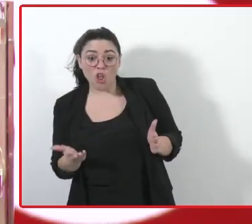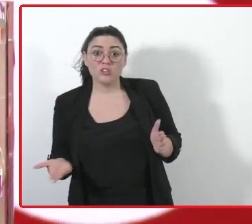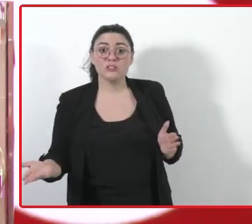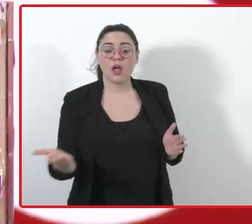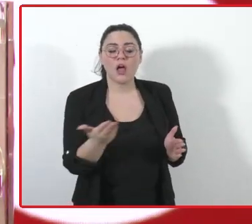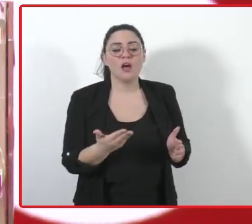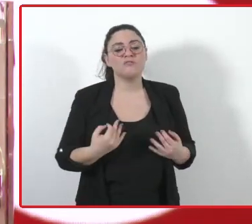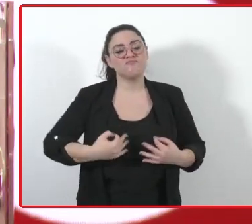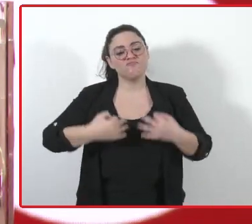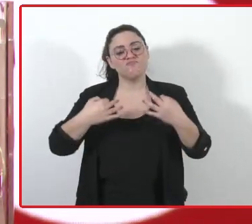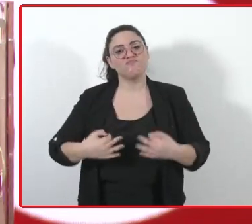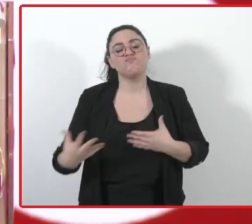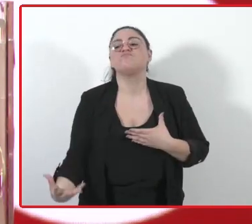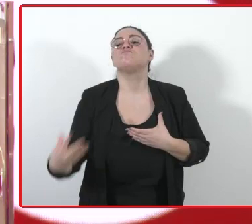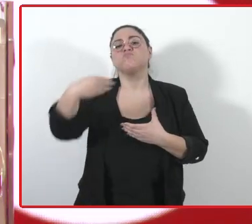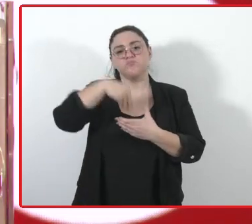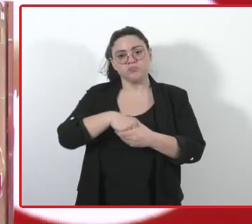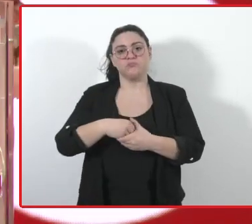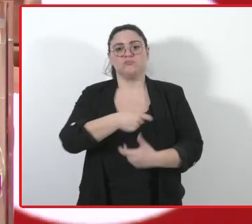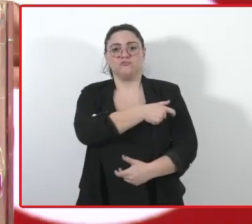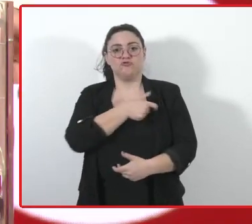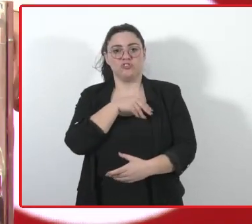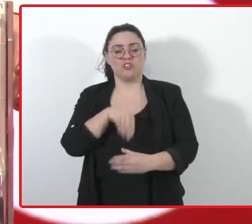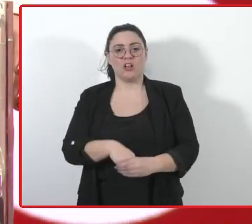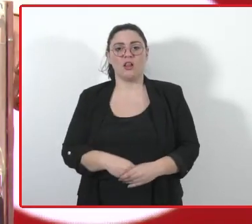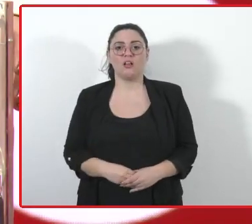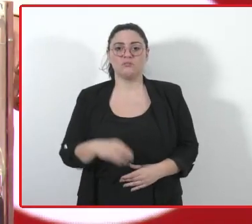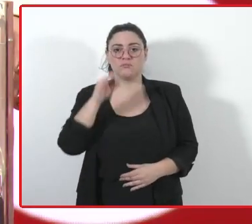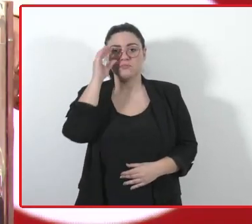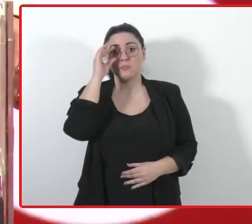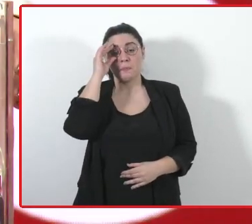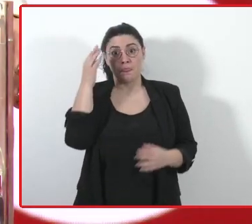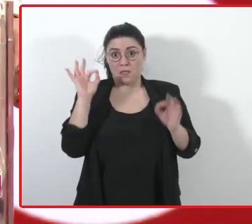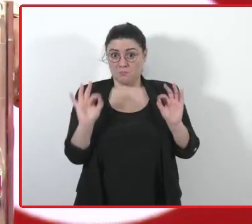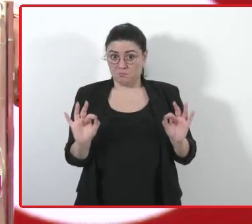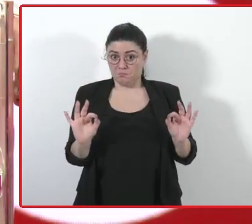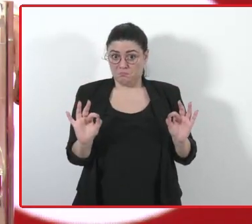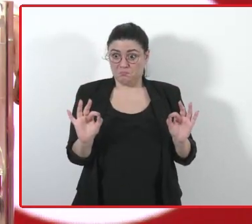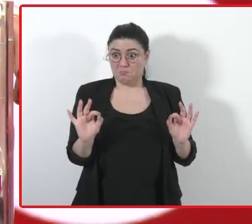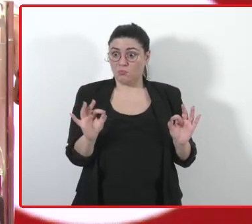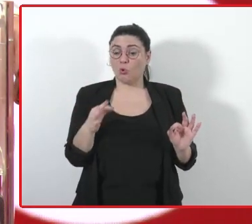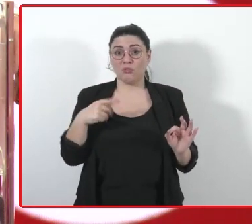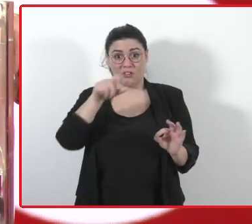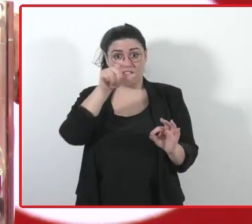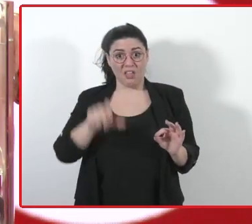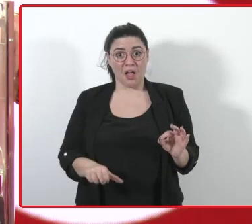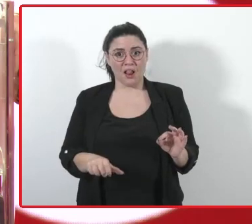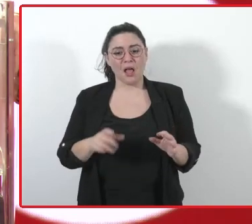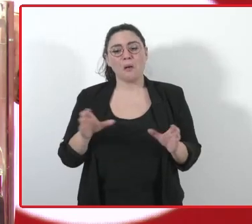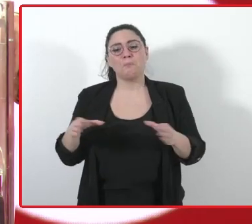di aderire alla nostra organizzazione e così mentre nel paese il primo partito